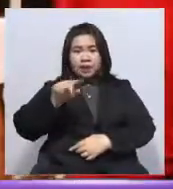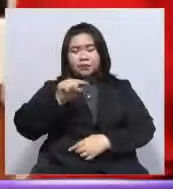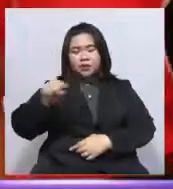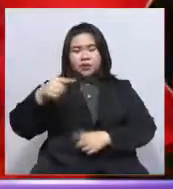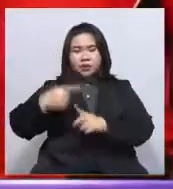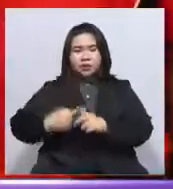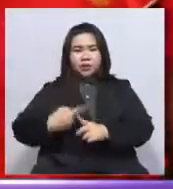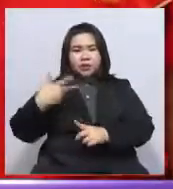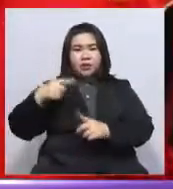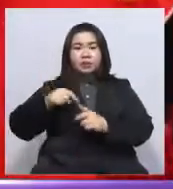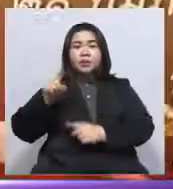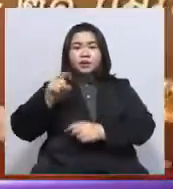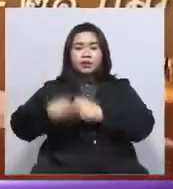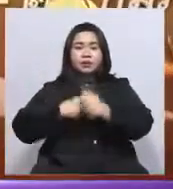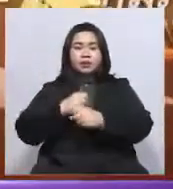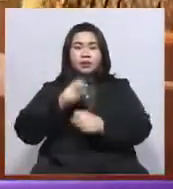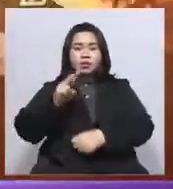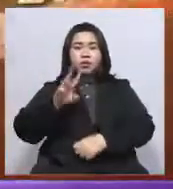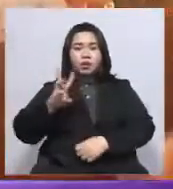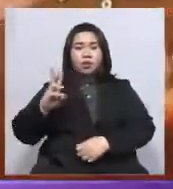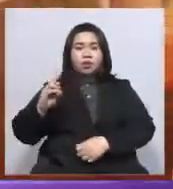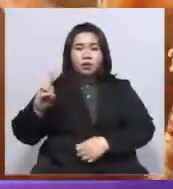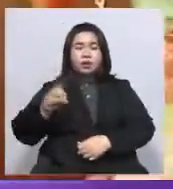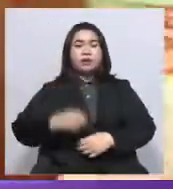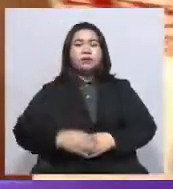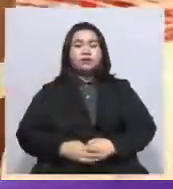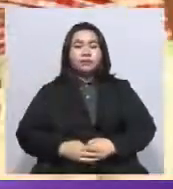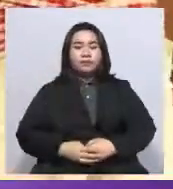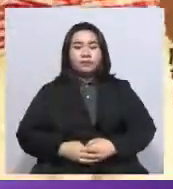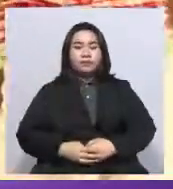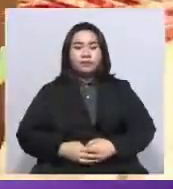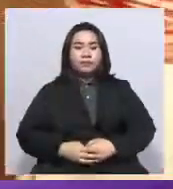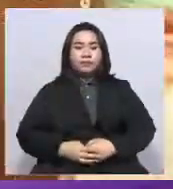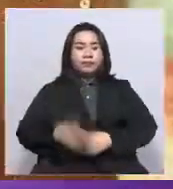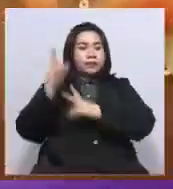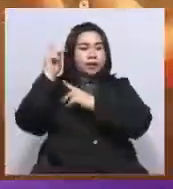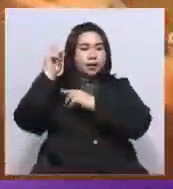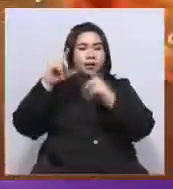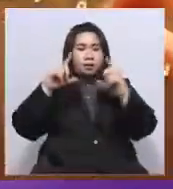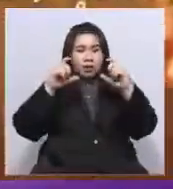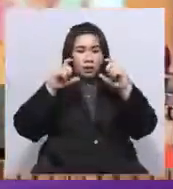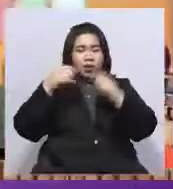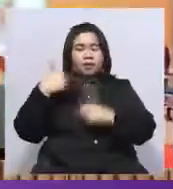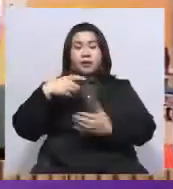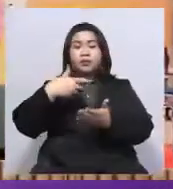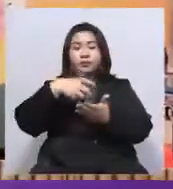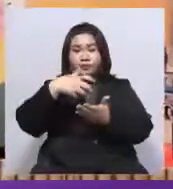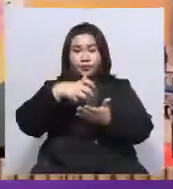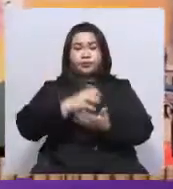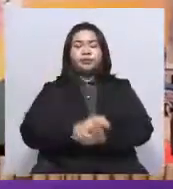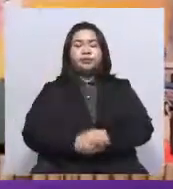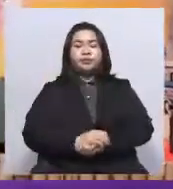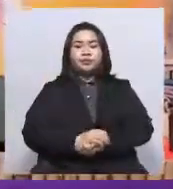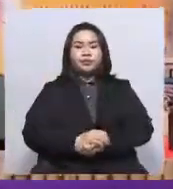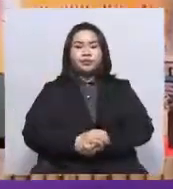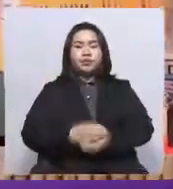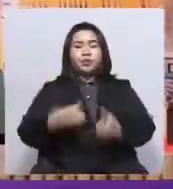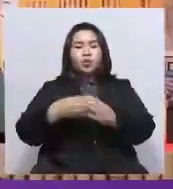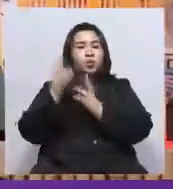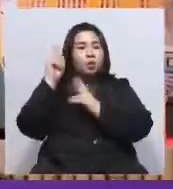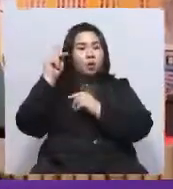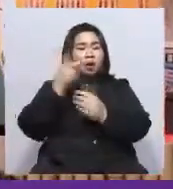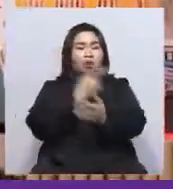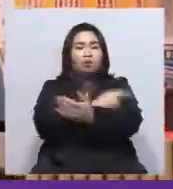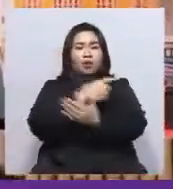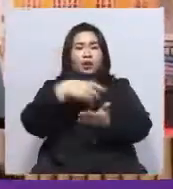1มีนาคม2561ชาญม่วงสีถ่ายภาพประเสริฐจงสุจิพันธ์ทีมข่าว NBT